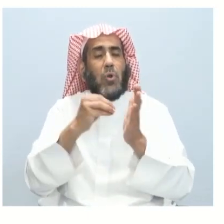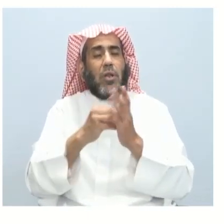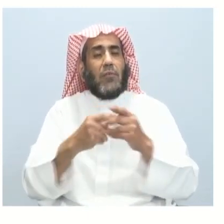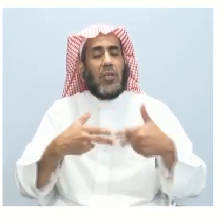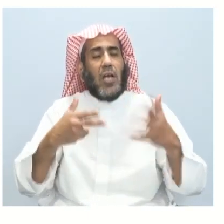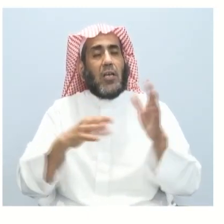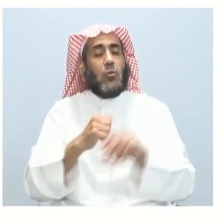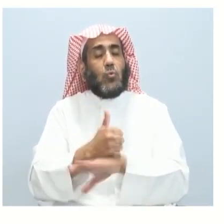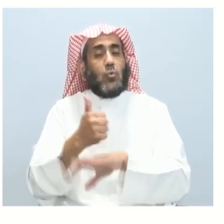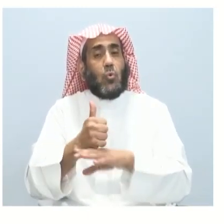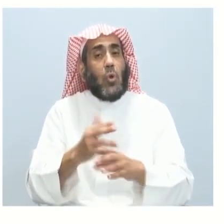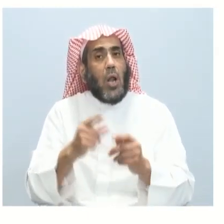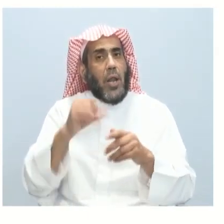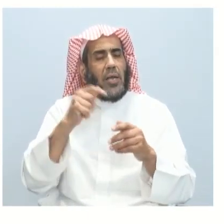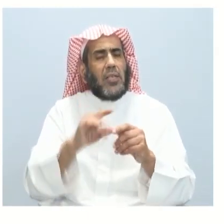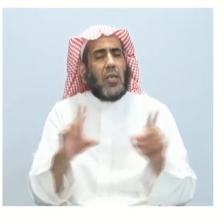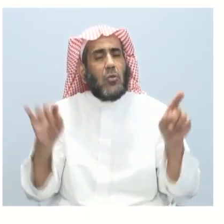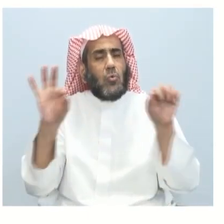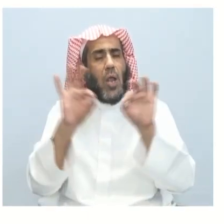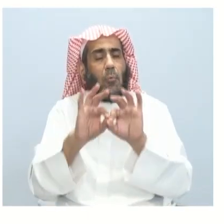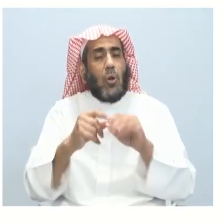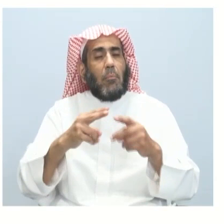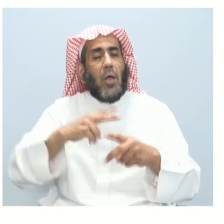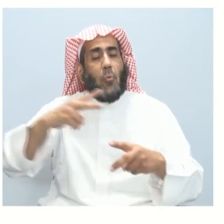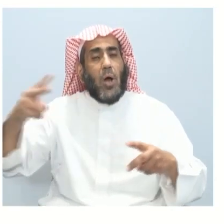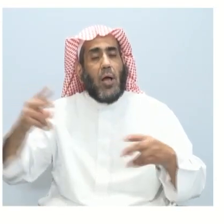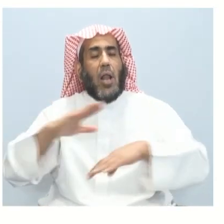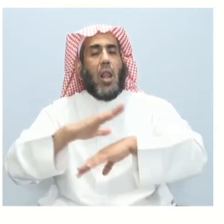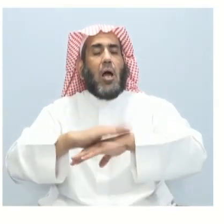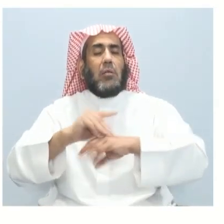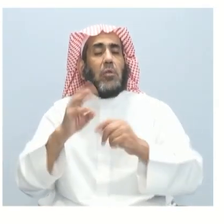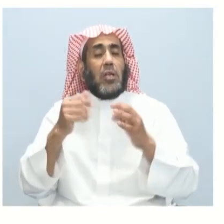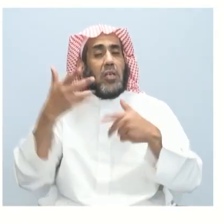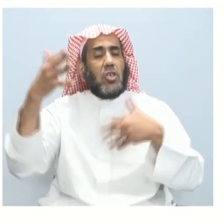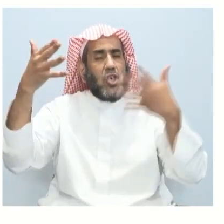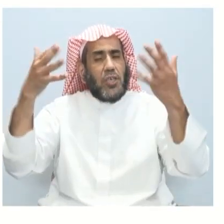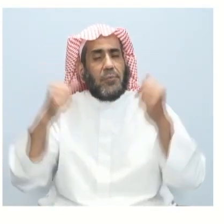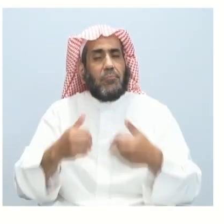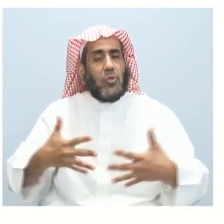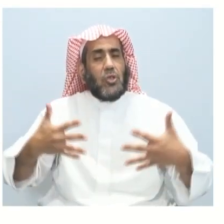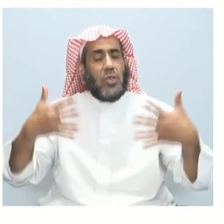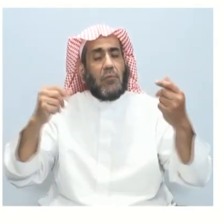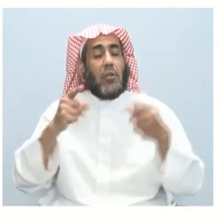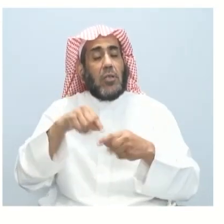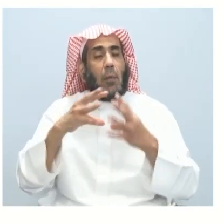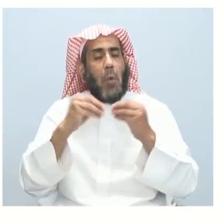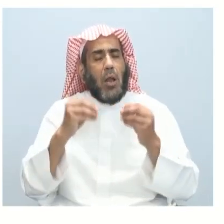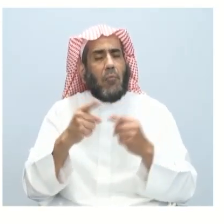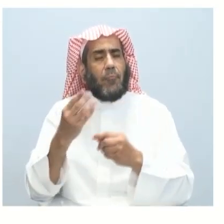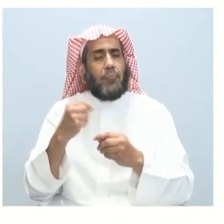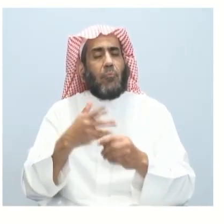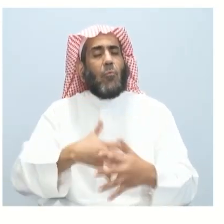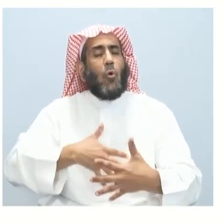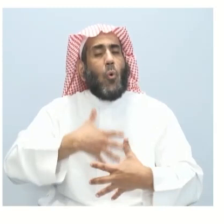اطار اصول نقديه معتبره تلائم كل لون من الوان الادب بمعنى ان اذا درس الشعر فه نحن درسنا المعاني وعرفنا ايضا ذلك